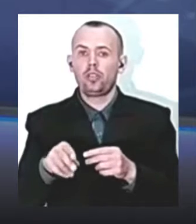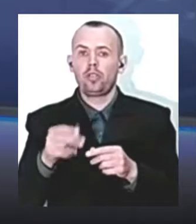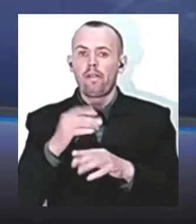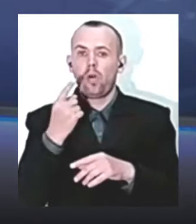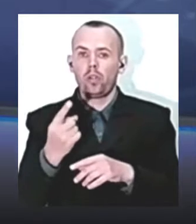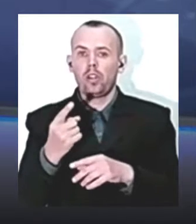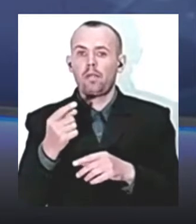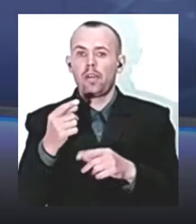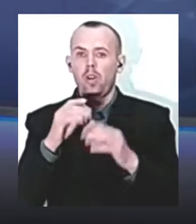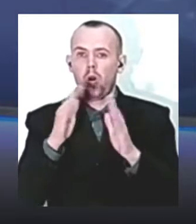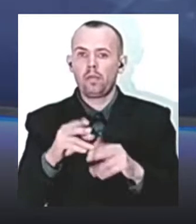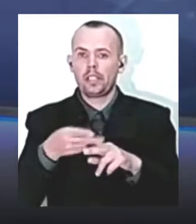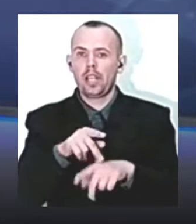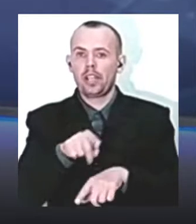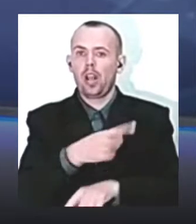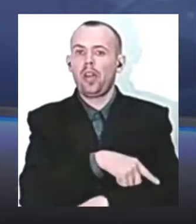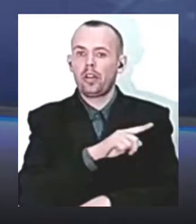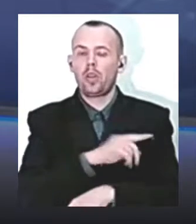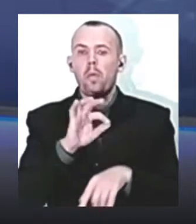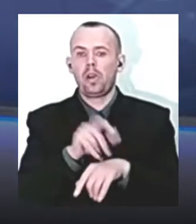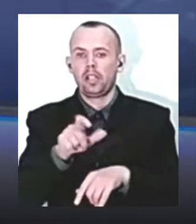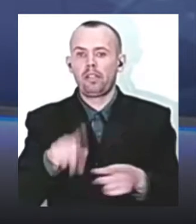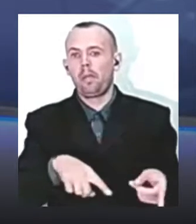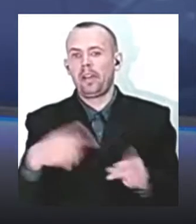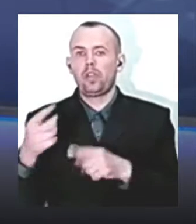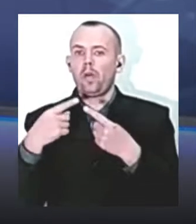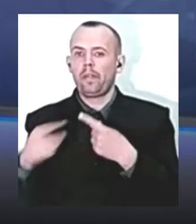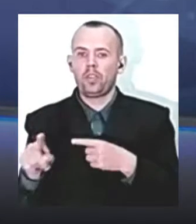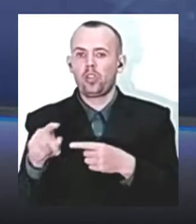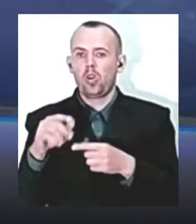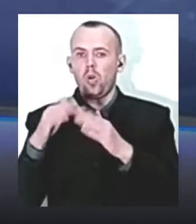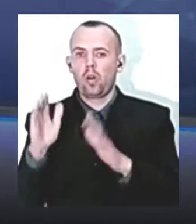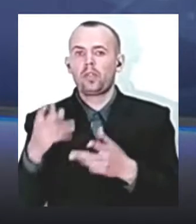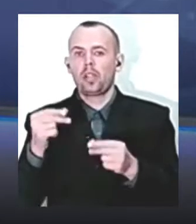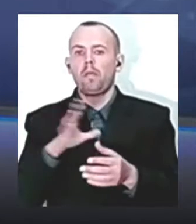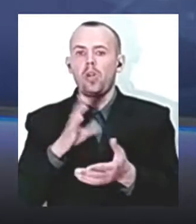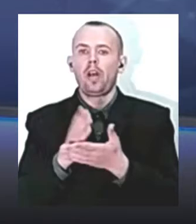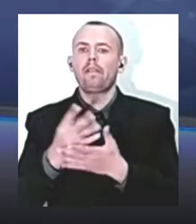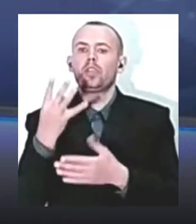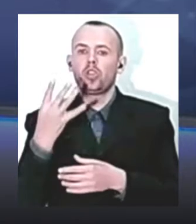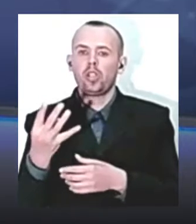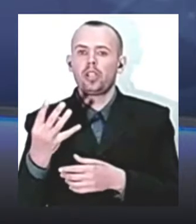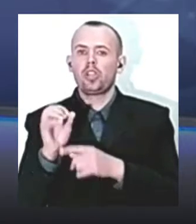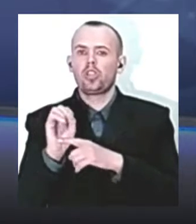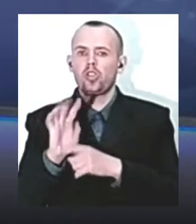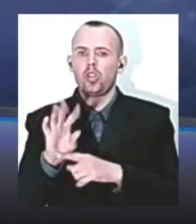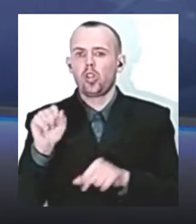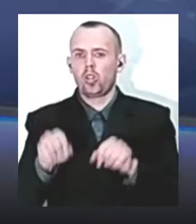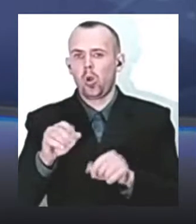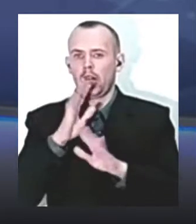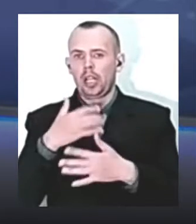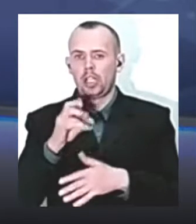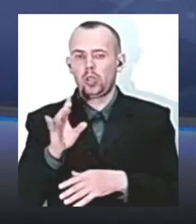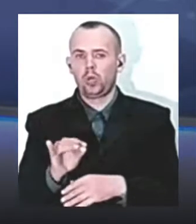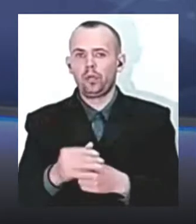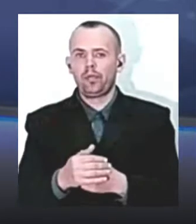цієї лікарні, пацієнтів перевезли в інший корпус, де було наявно 14 тонн кисню. А ось